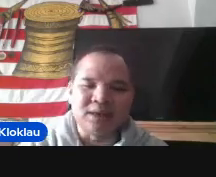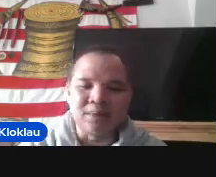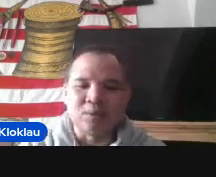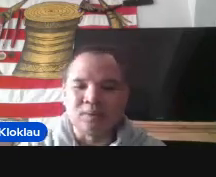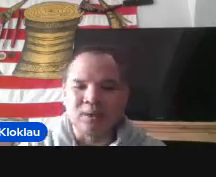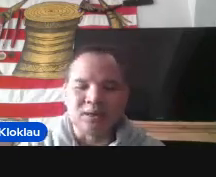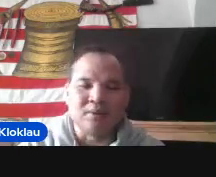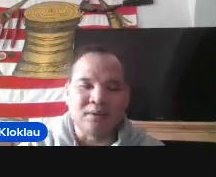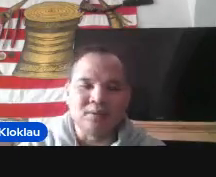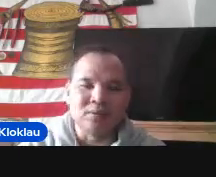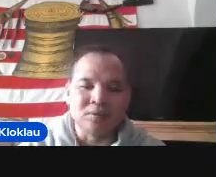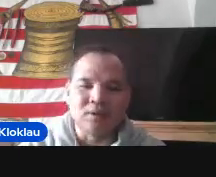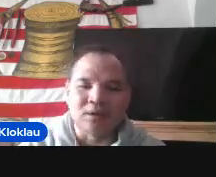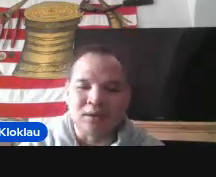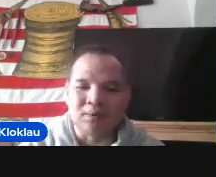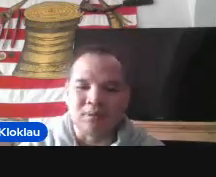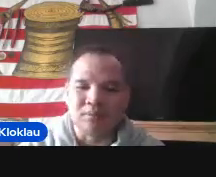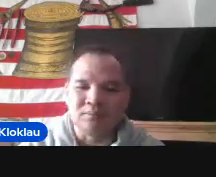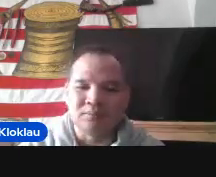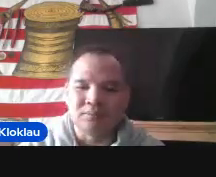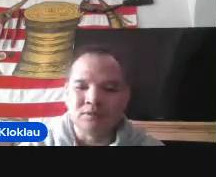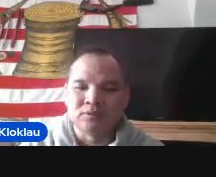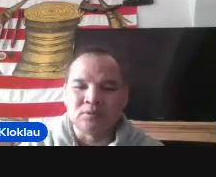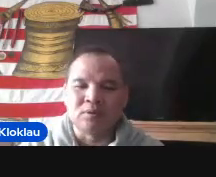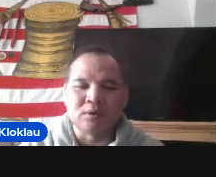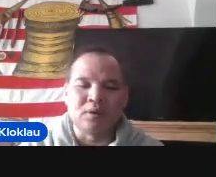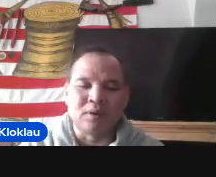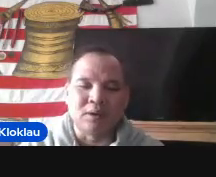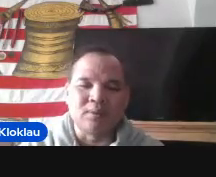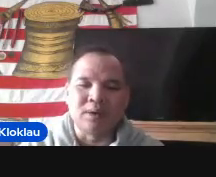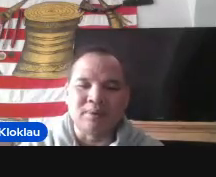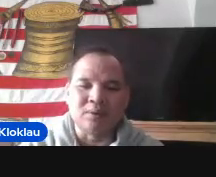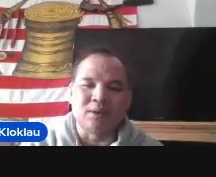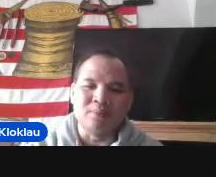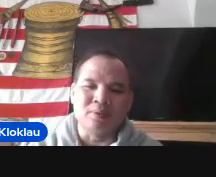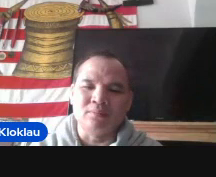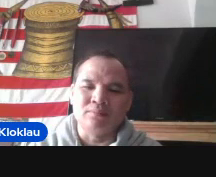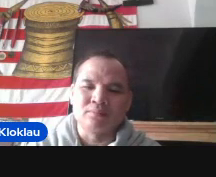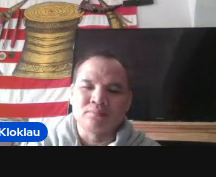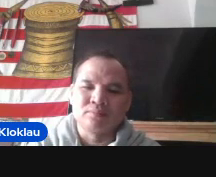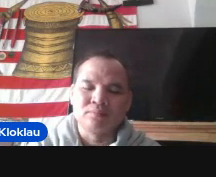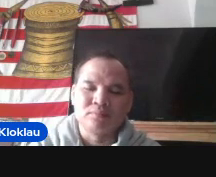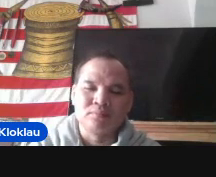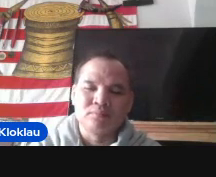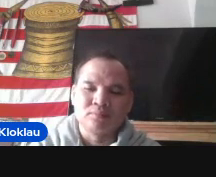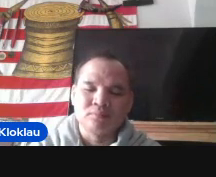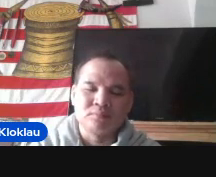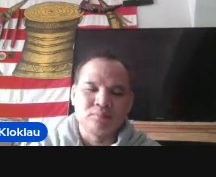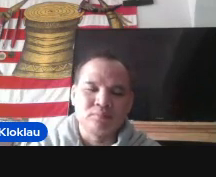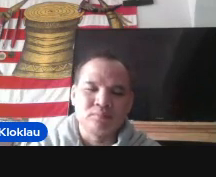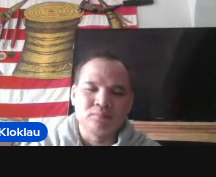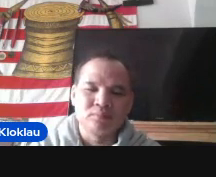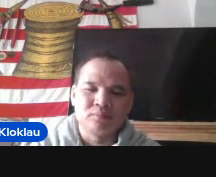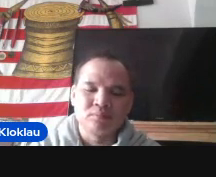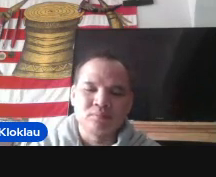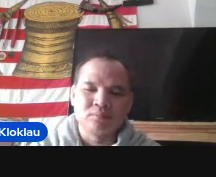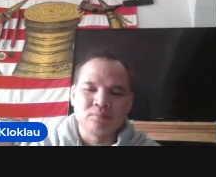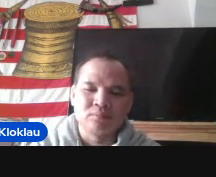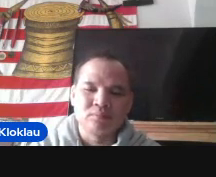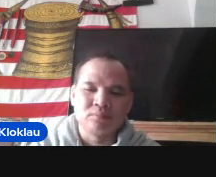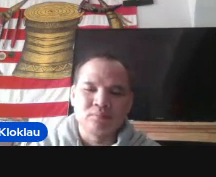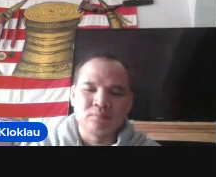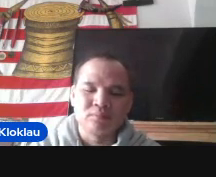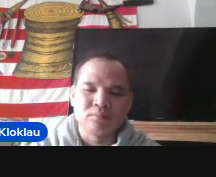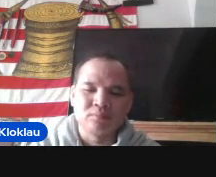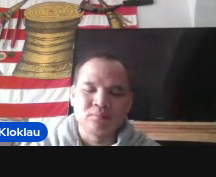you pay more than $70 a month in electricity, เอาละครับทั้งหมดเนี่ยไอ้ตัวไอ้กระทร